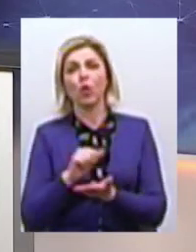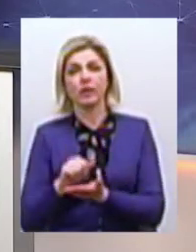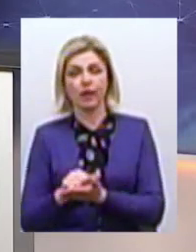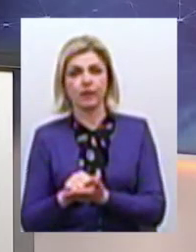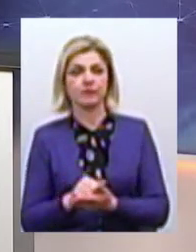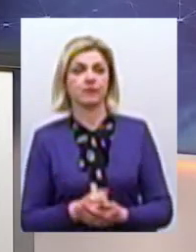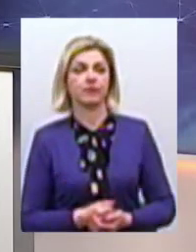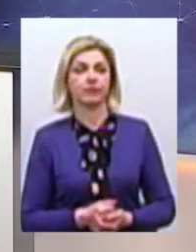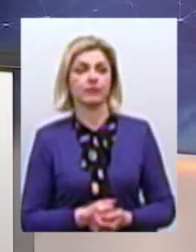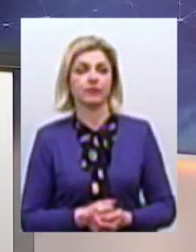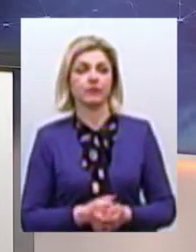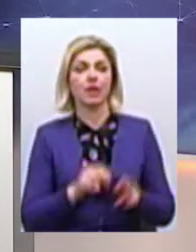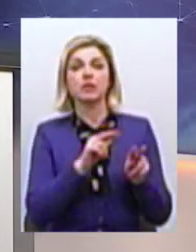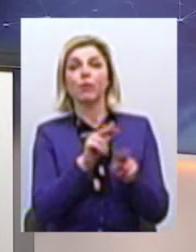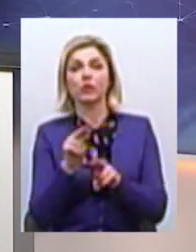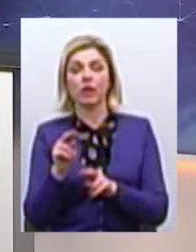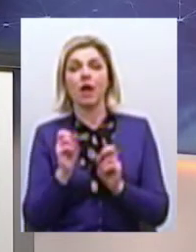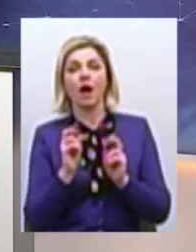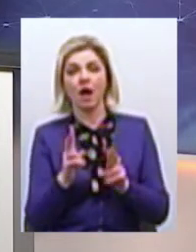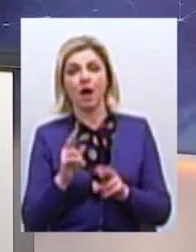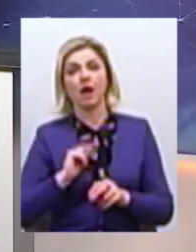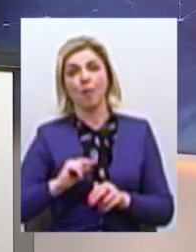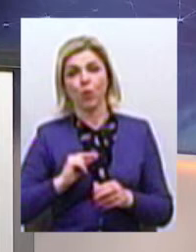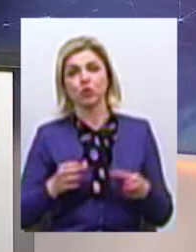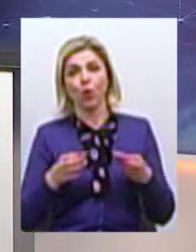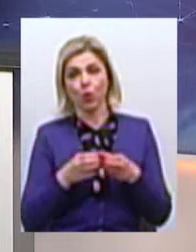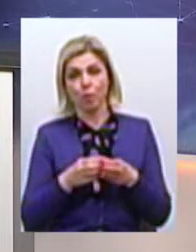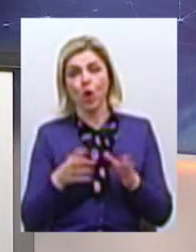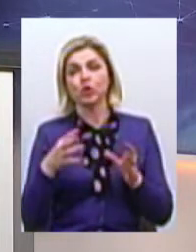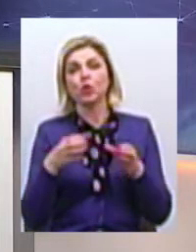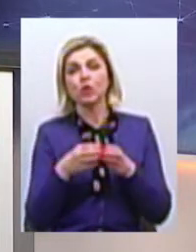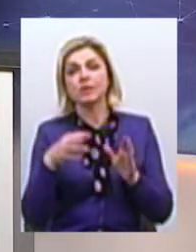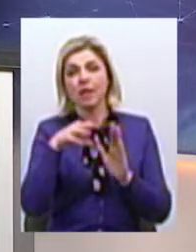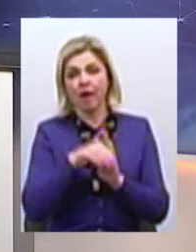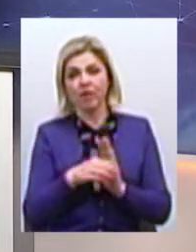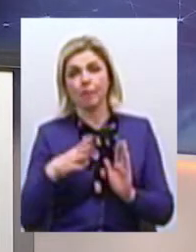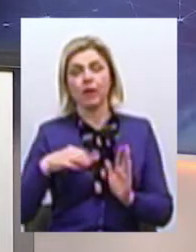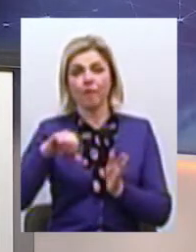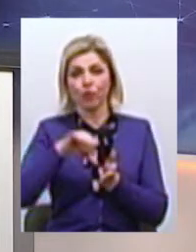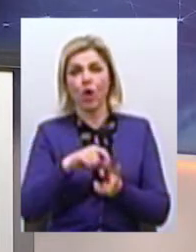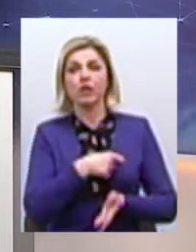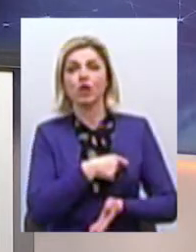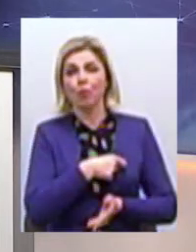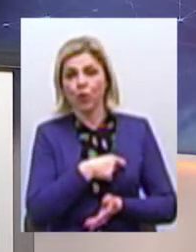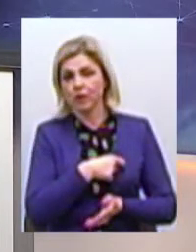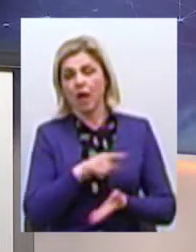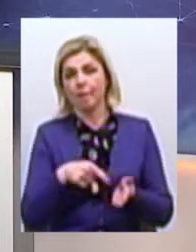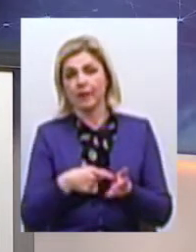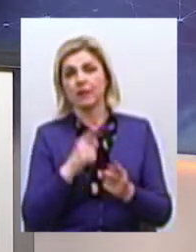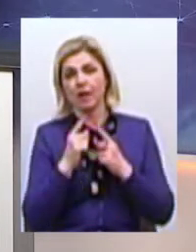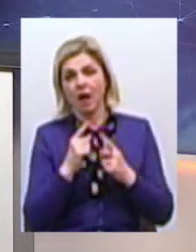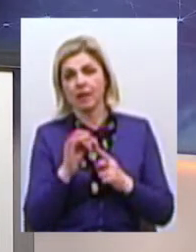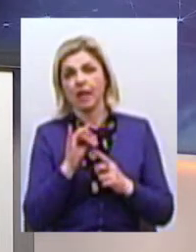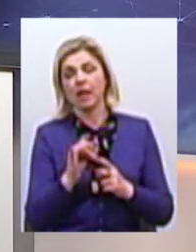Білібов спостерігали за тим, як робоча група, до складу якої увійшли депутати Миколаївської міської ради та представники зоозахисних